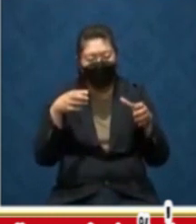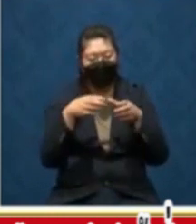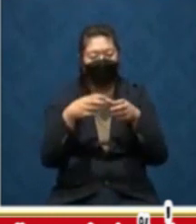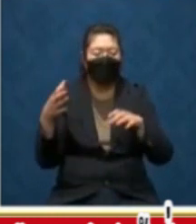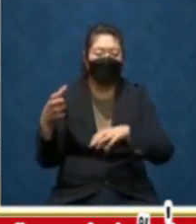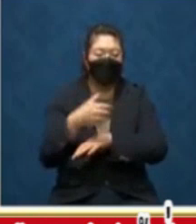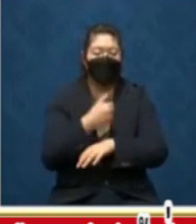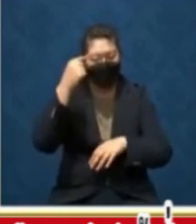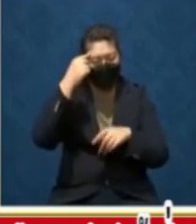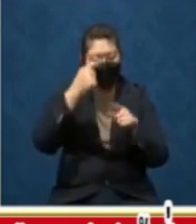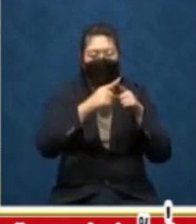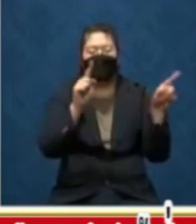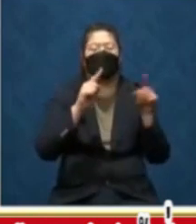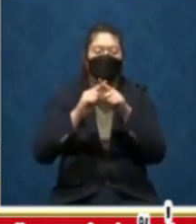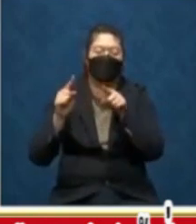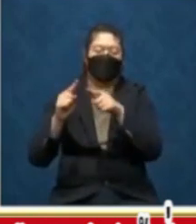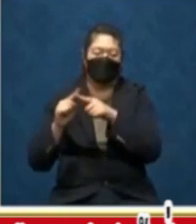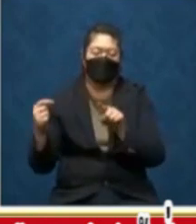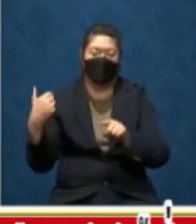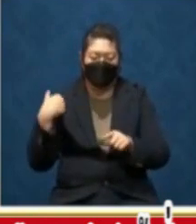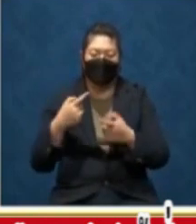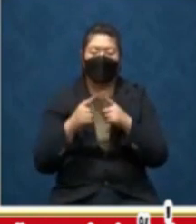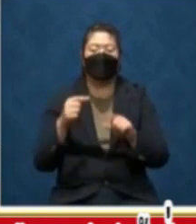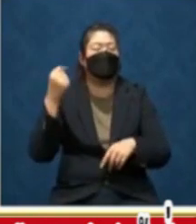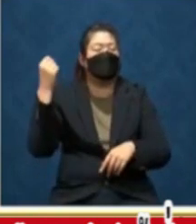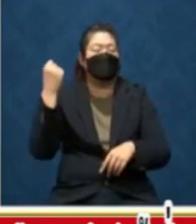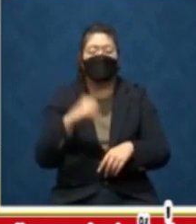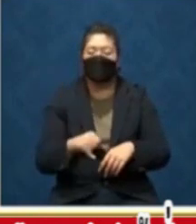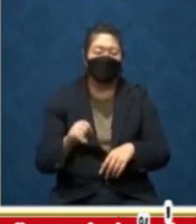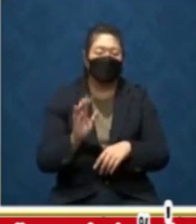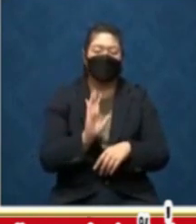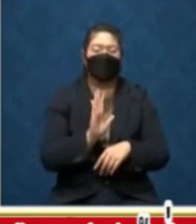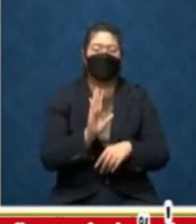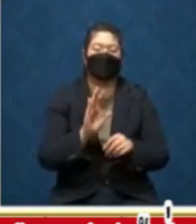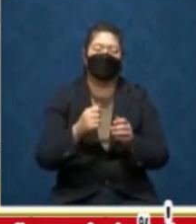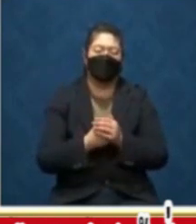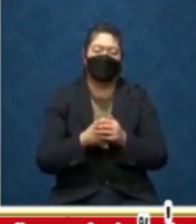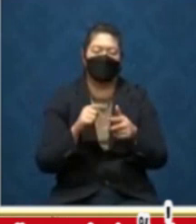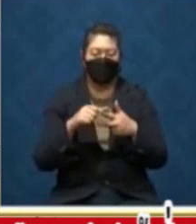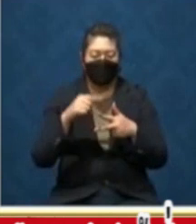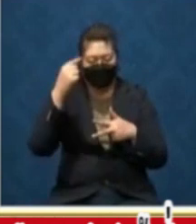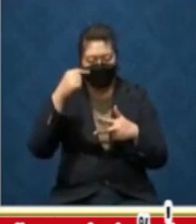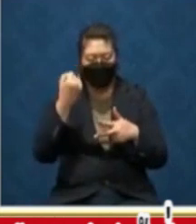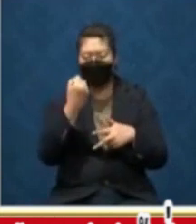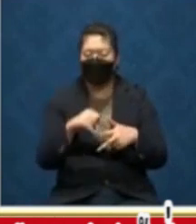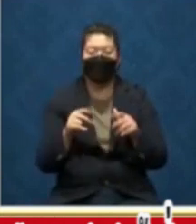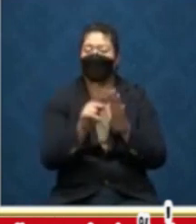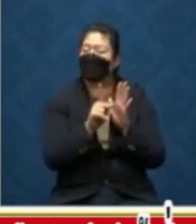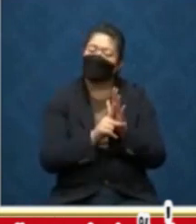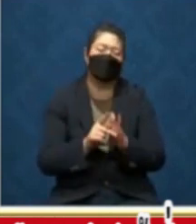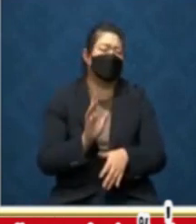มันไม่ใช่ความผิดการดำเนินหรือขับเคลื่อนความคิดที่มันแตกต่างกันทางการเมืองไม่ใช่ความผิด